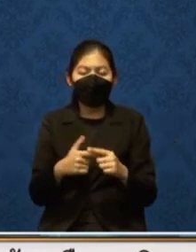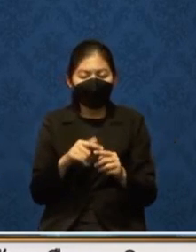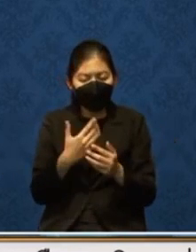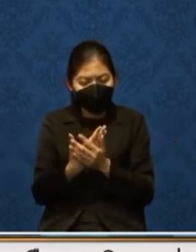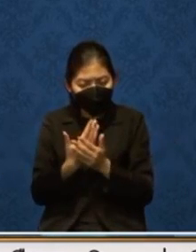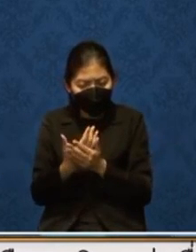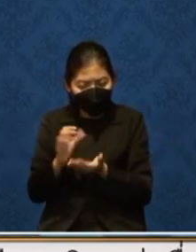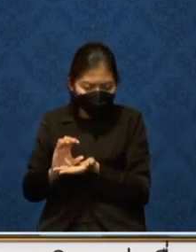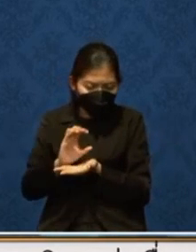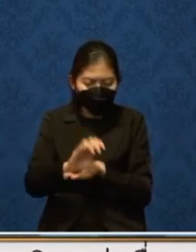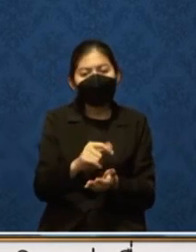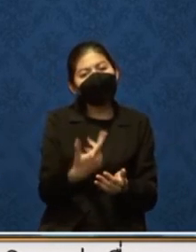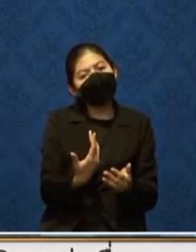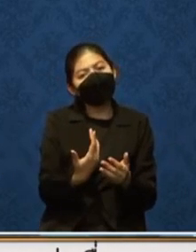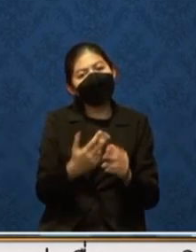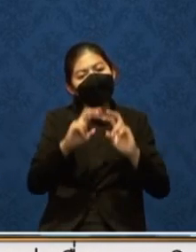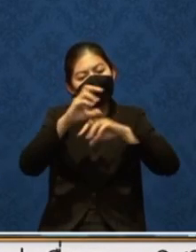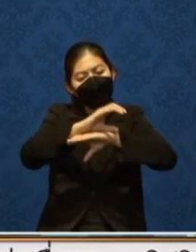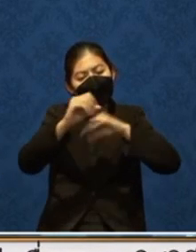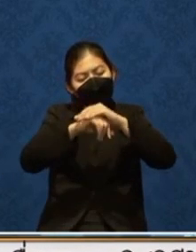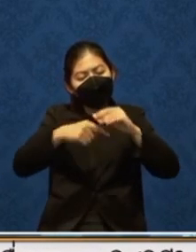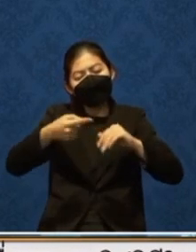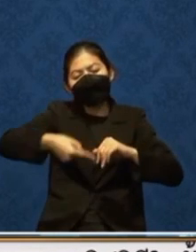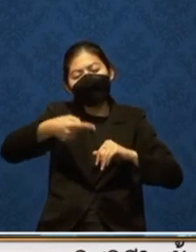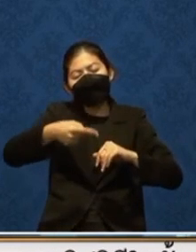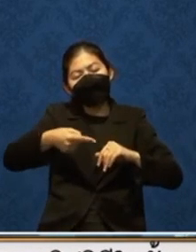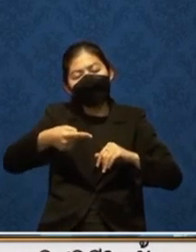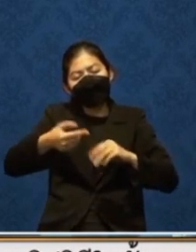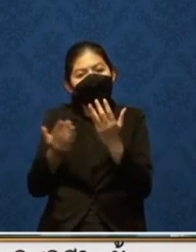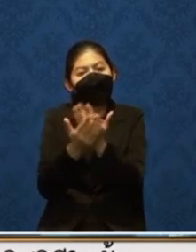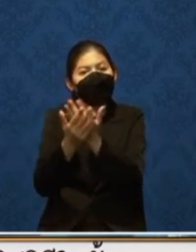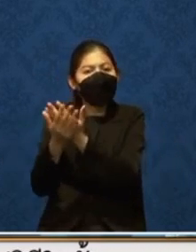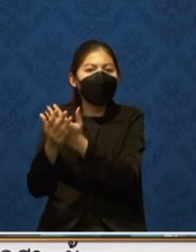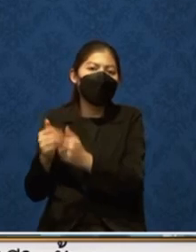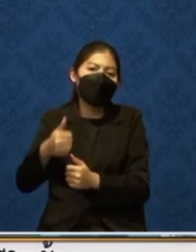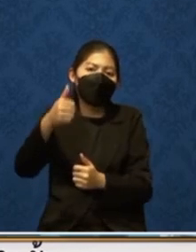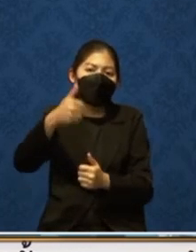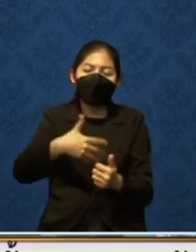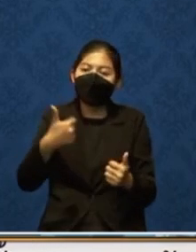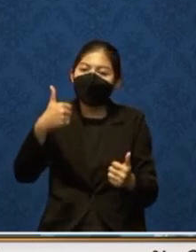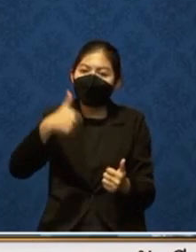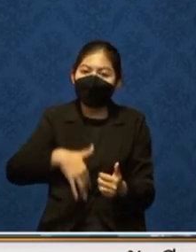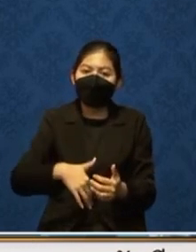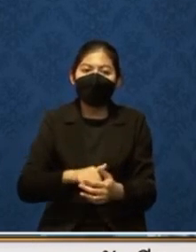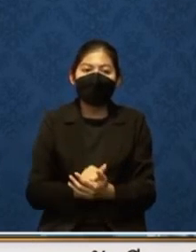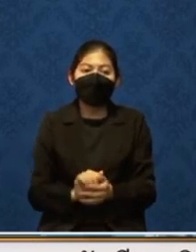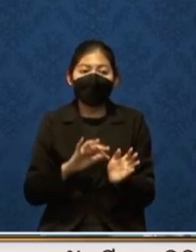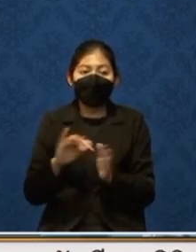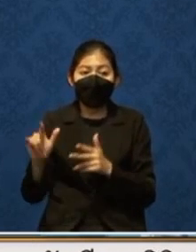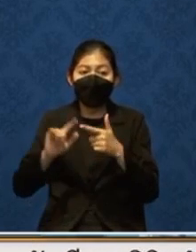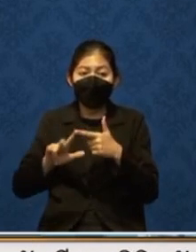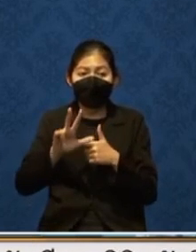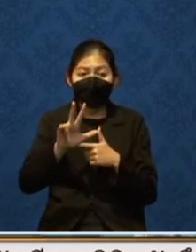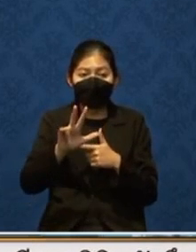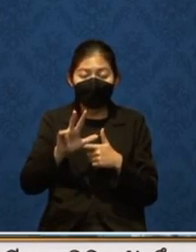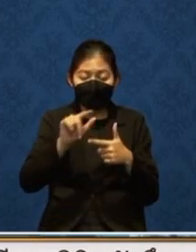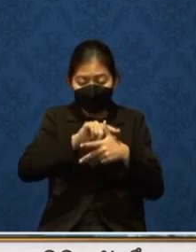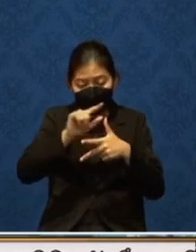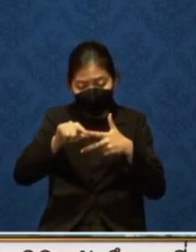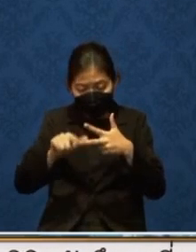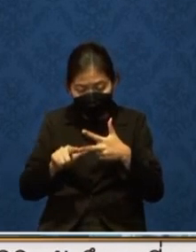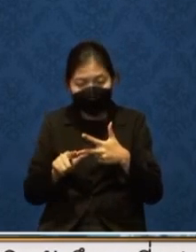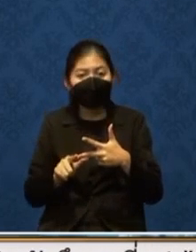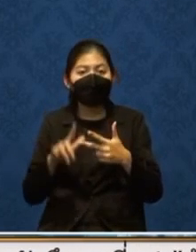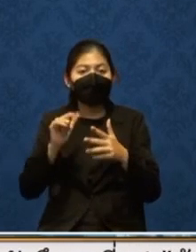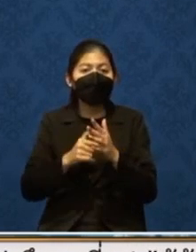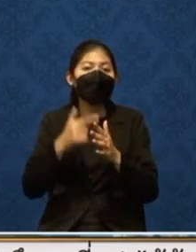กัโครงการ concert and had wellbeing likeมันไม่ได้จจิครับคมาดูก 3 ขออ้างหลากที่ผมไฮไทไ